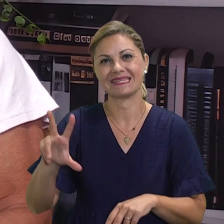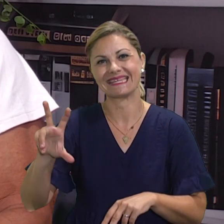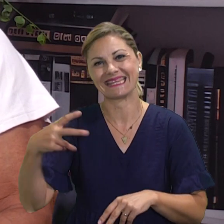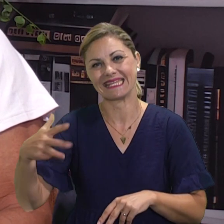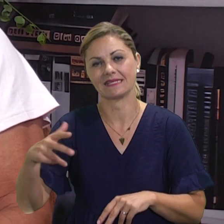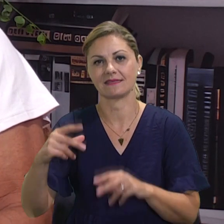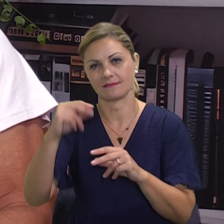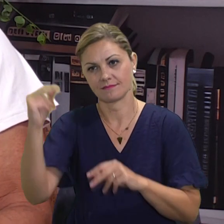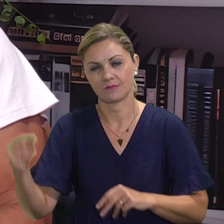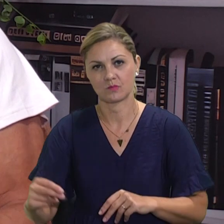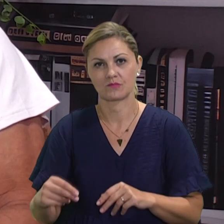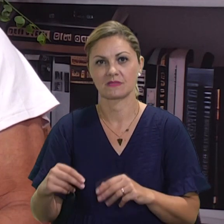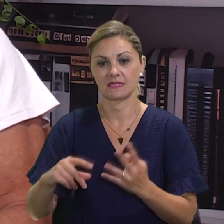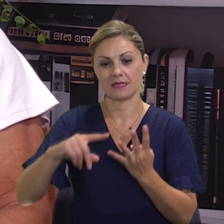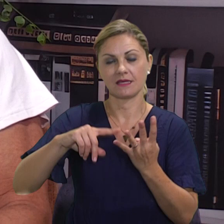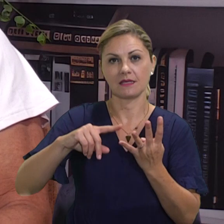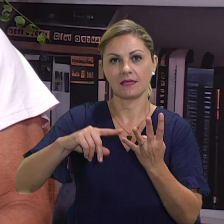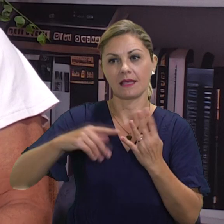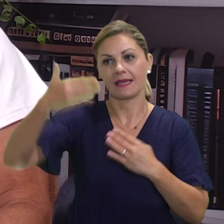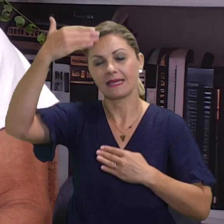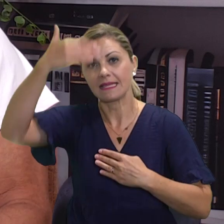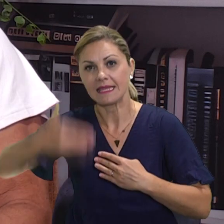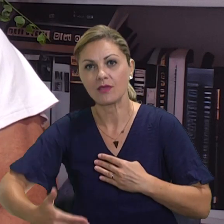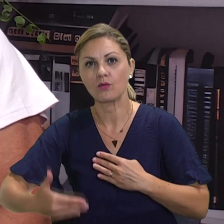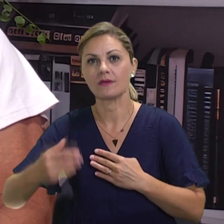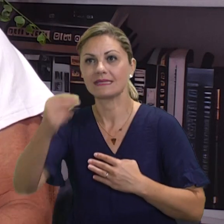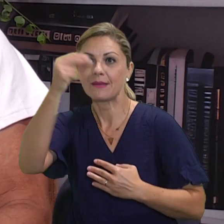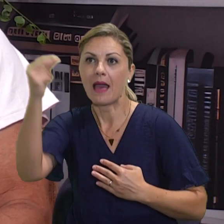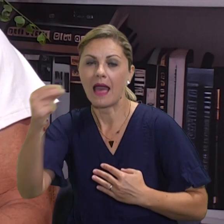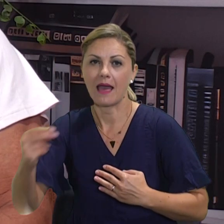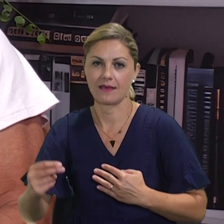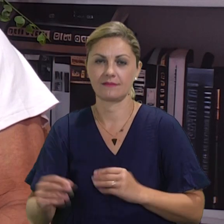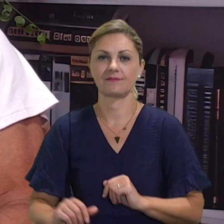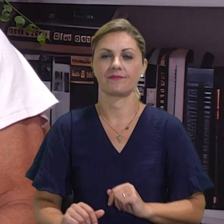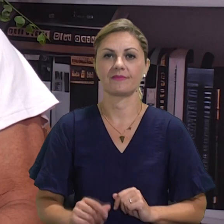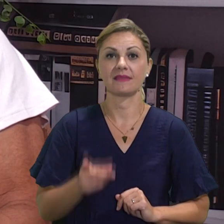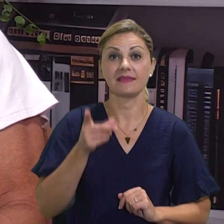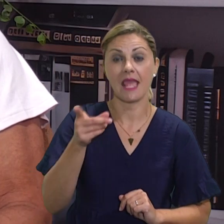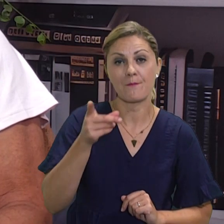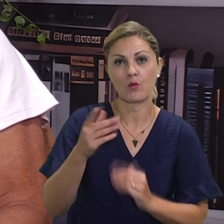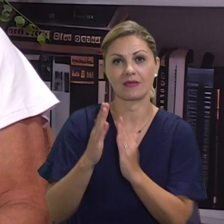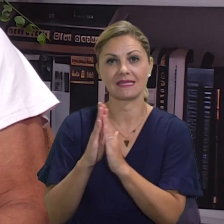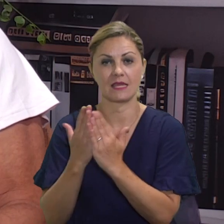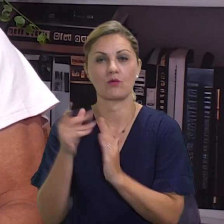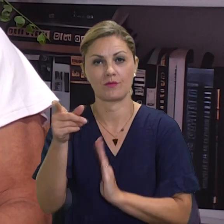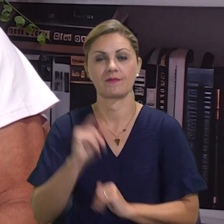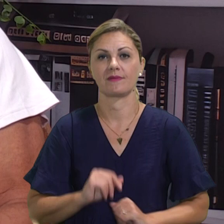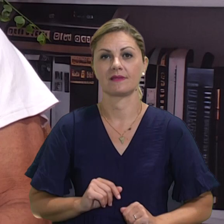aforizama i 30 karikatura. Da vam ne govori da sam ilustrira gospodinu Josipu Grgiću, najstarijem aforistu na ovom području, Vranjičaninu,